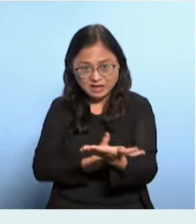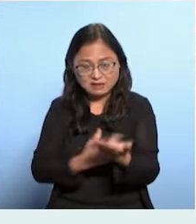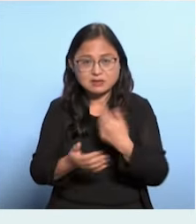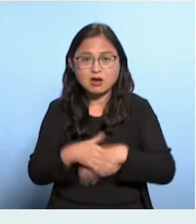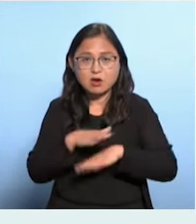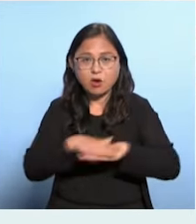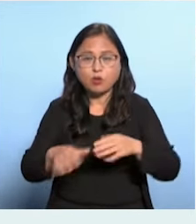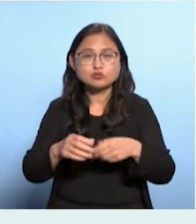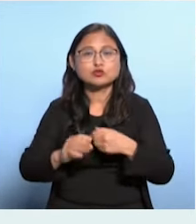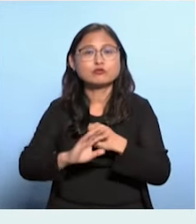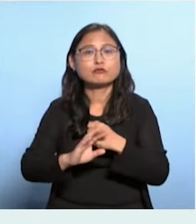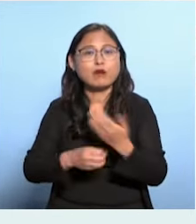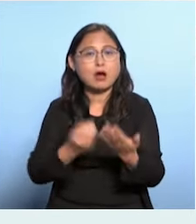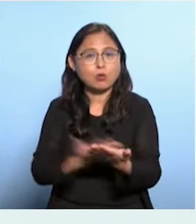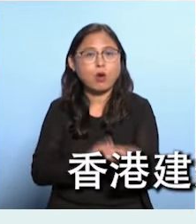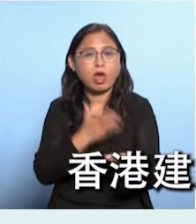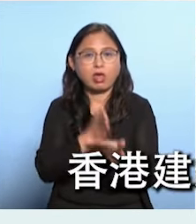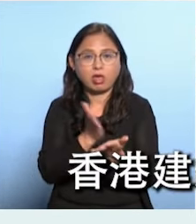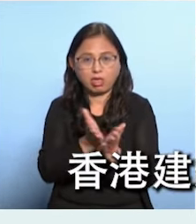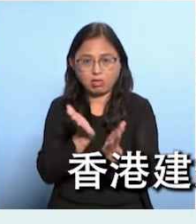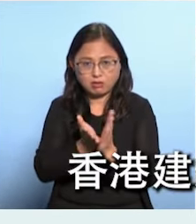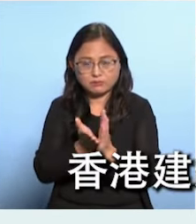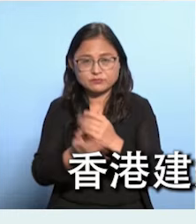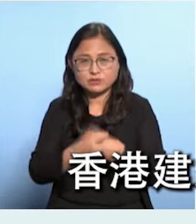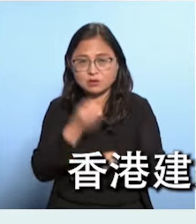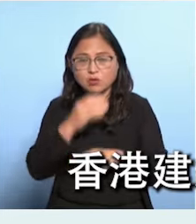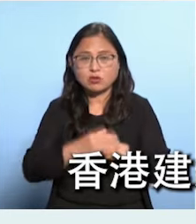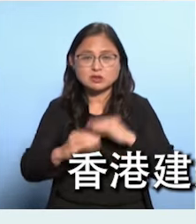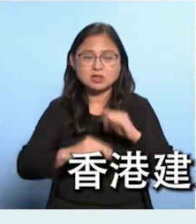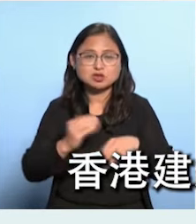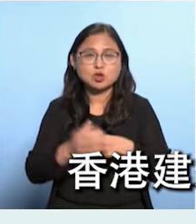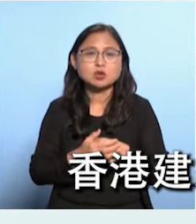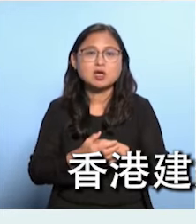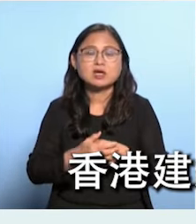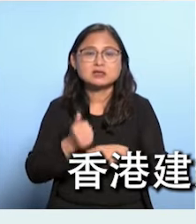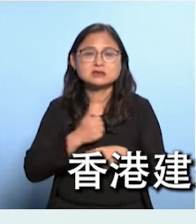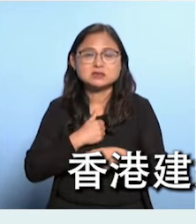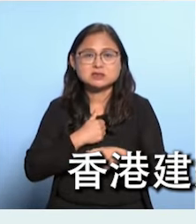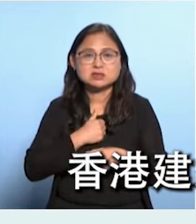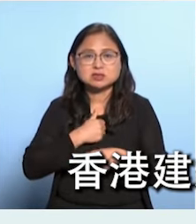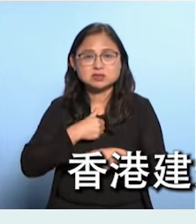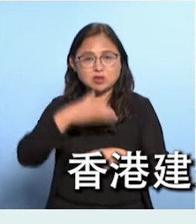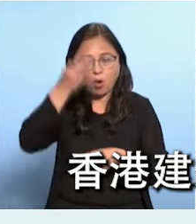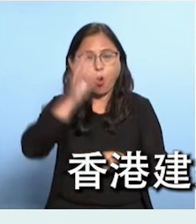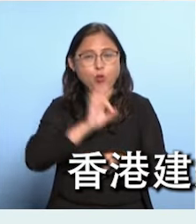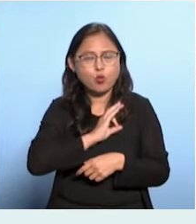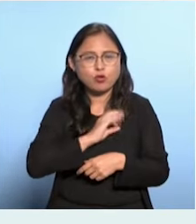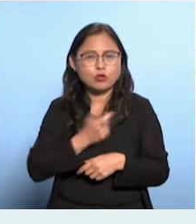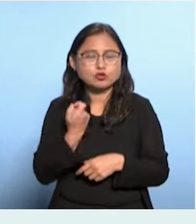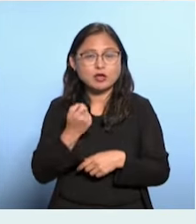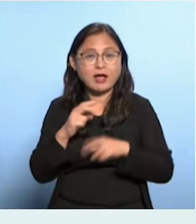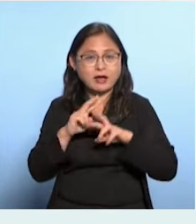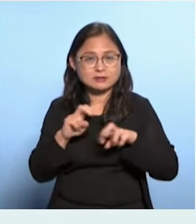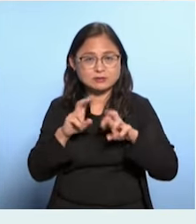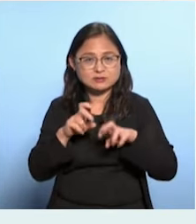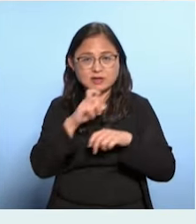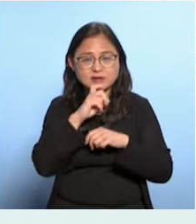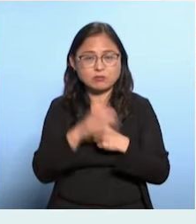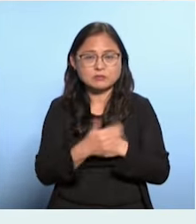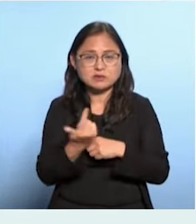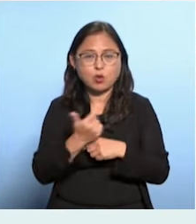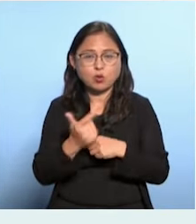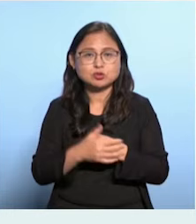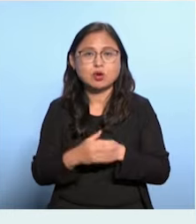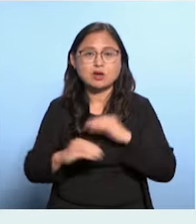安全法規等等。香港建築師學會近日進行了一個調查，有不少的